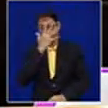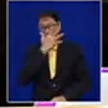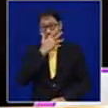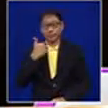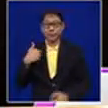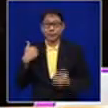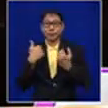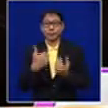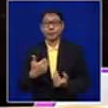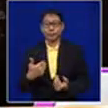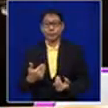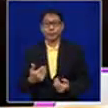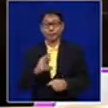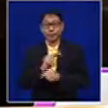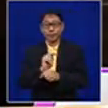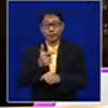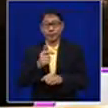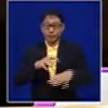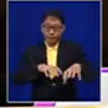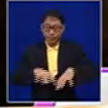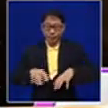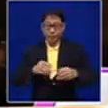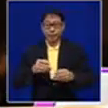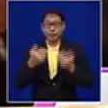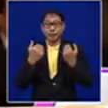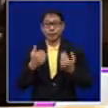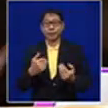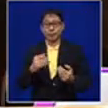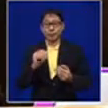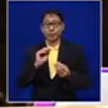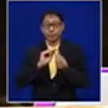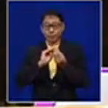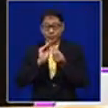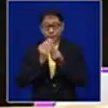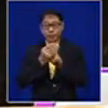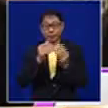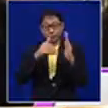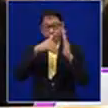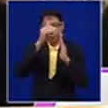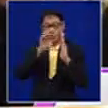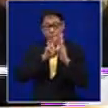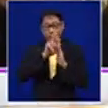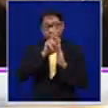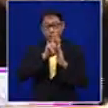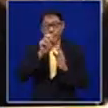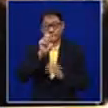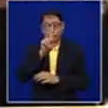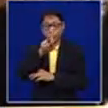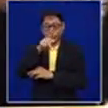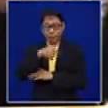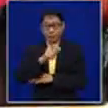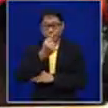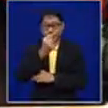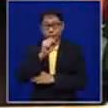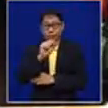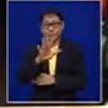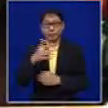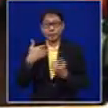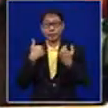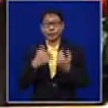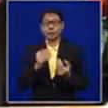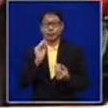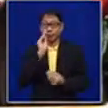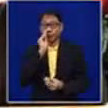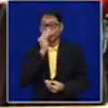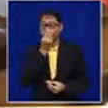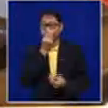วก็งานนี้เนี่ยจัดขึ้นในงานมหกรรมไม้ดอกอาเซียนเชียงราย2015มหัศจรรย์แห่งบุปผามนต์เสน่ห์